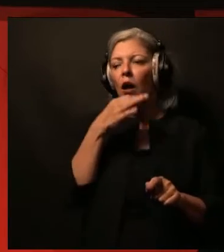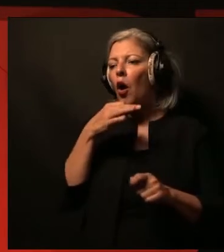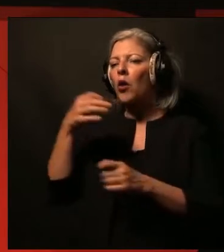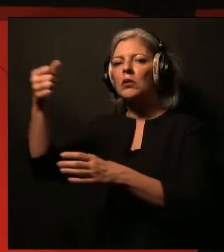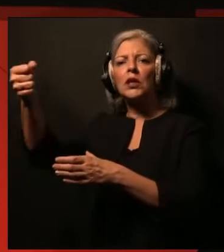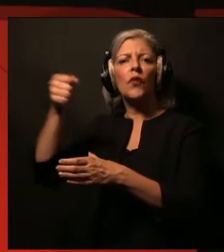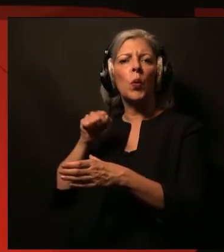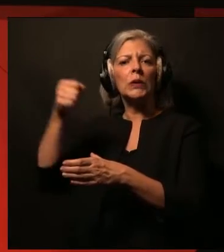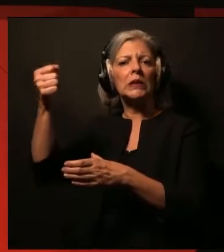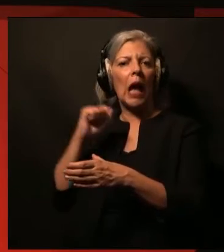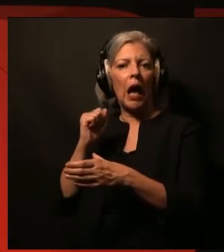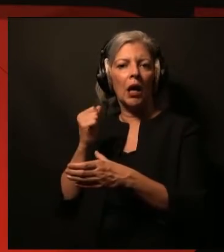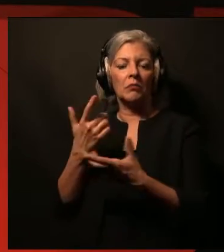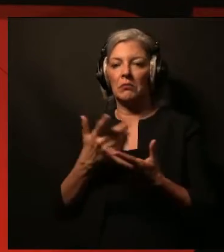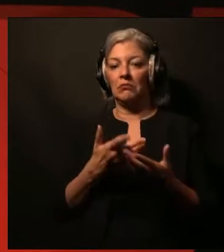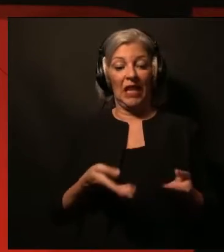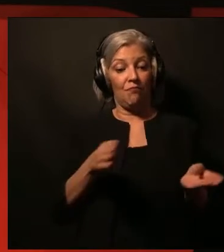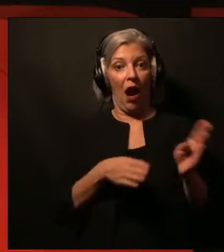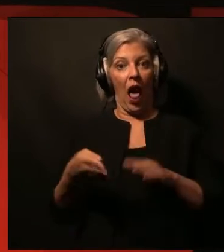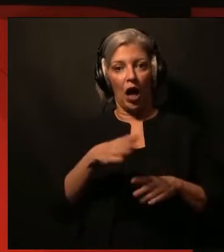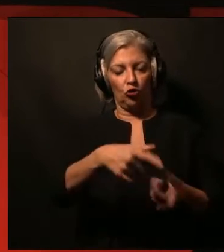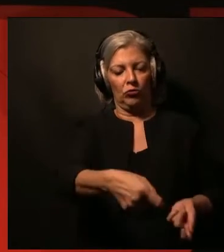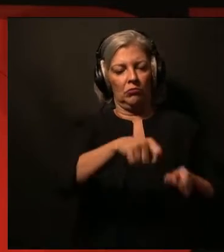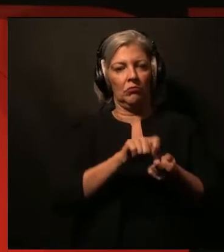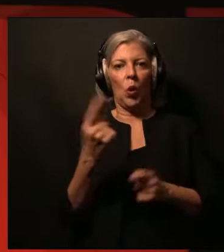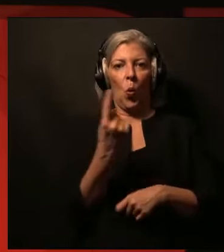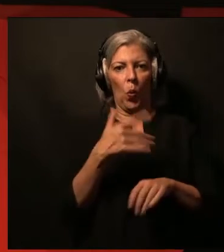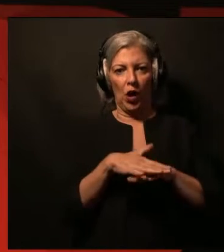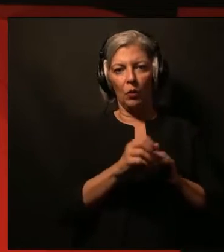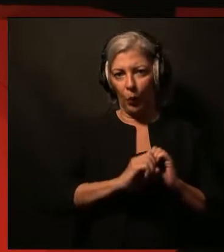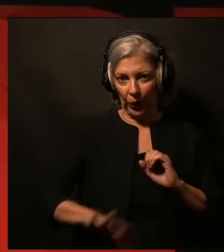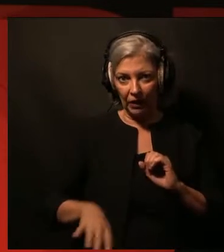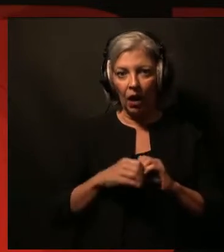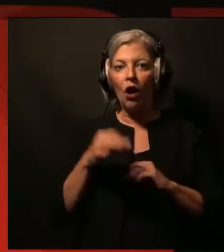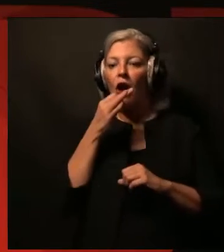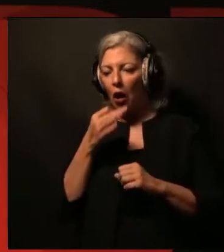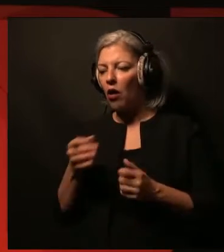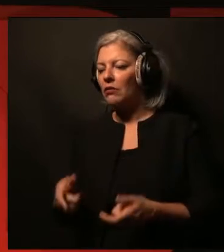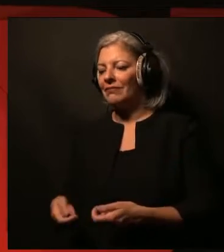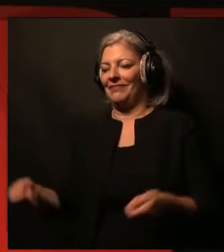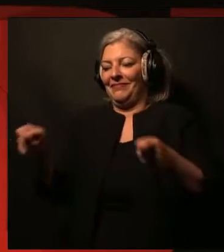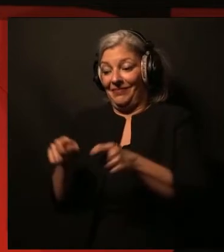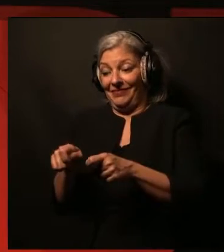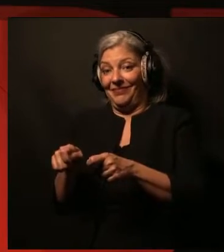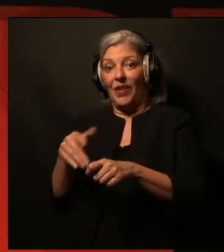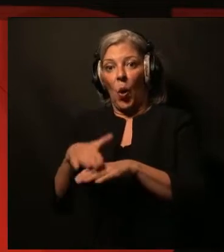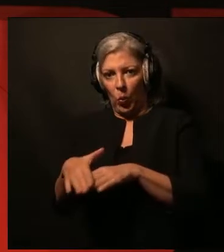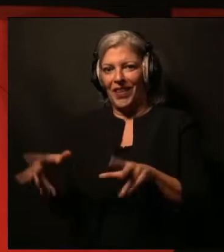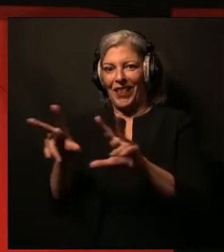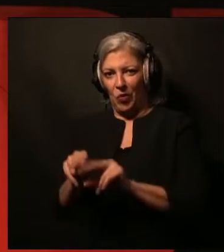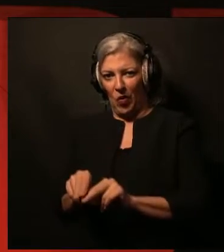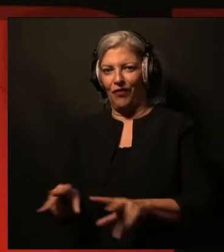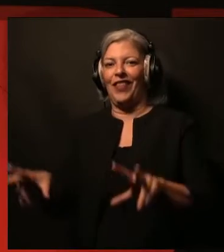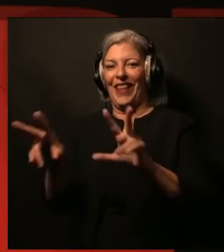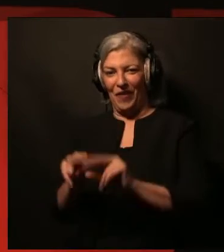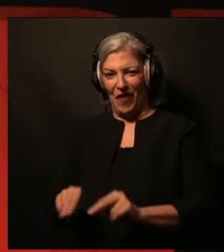sfusa imballaggio monouso imballaggio riutilizzabile potenzialmente All'infinito